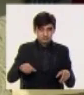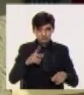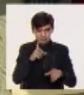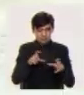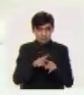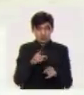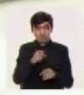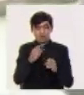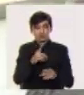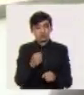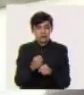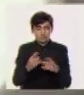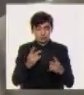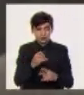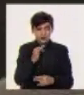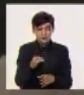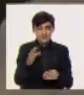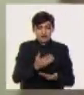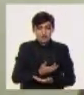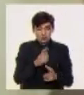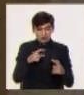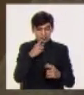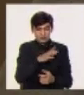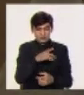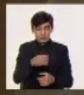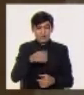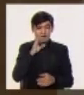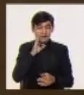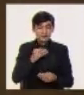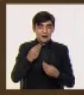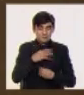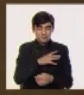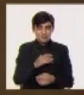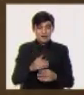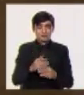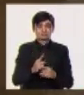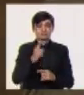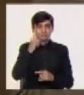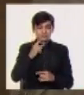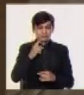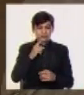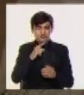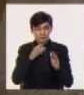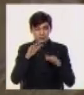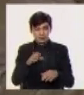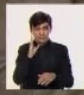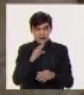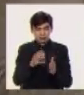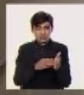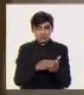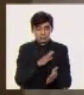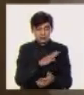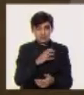да. Мұндағы тұрғындардың айтуы бойынша ауыз су берілген жағдайдың өзінде жоғары қабатқа су жетпейтін көрінеді.